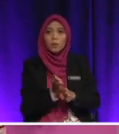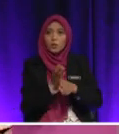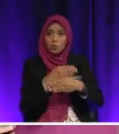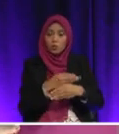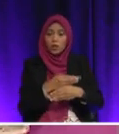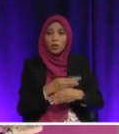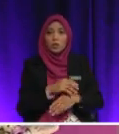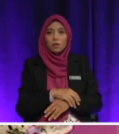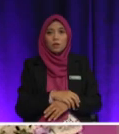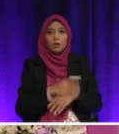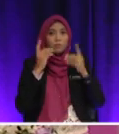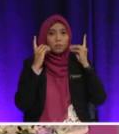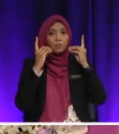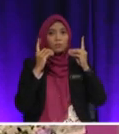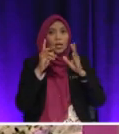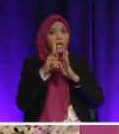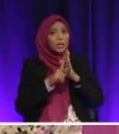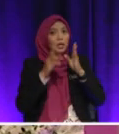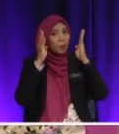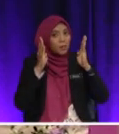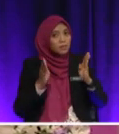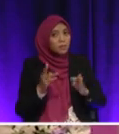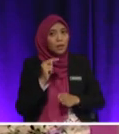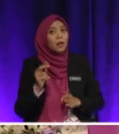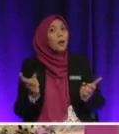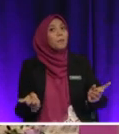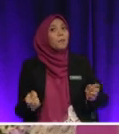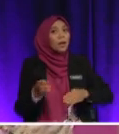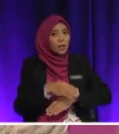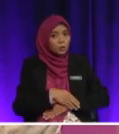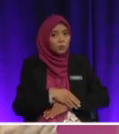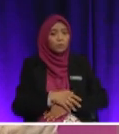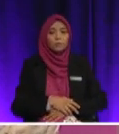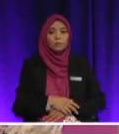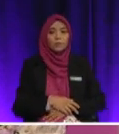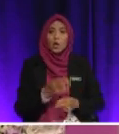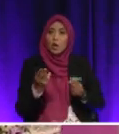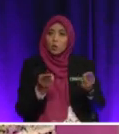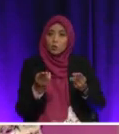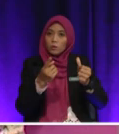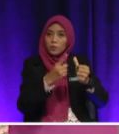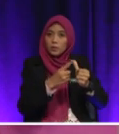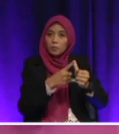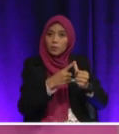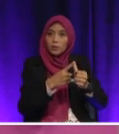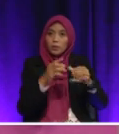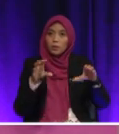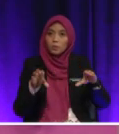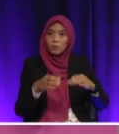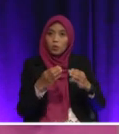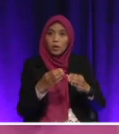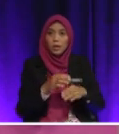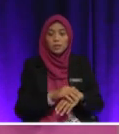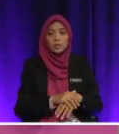kebangsaan di Tanah Melayu jadi kita tengok yang pertama dibuat melalui pembunuhan